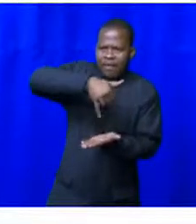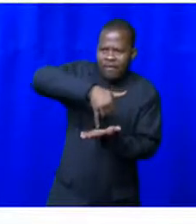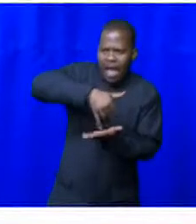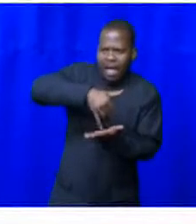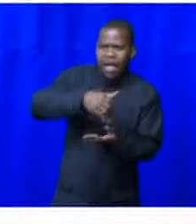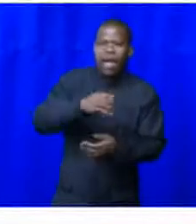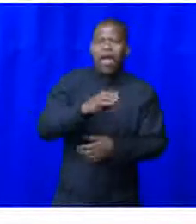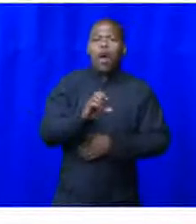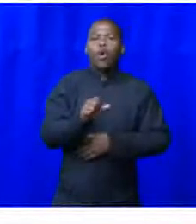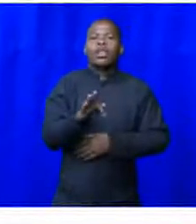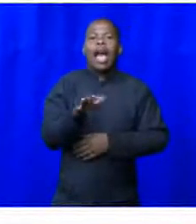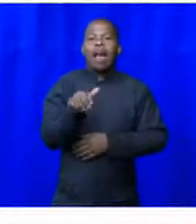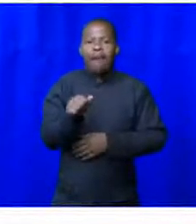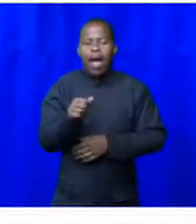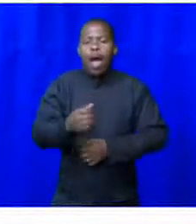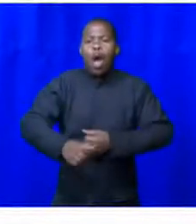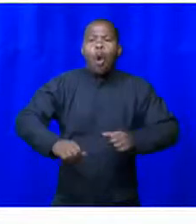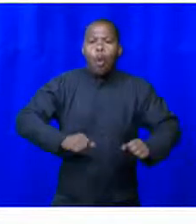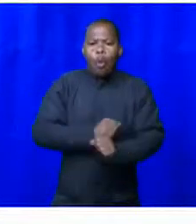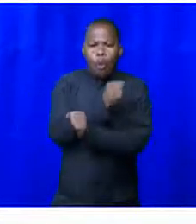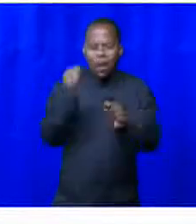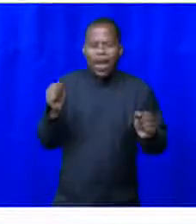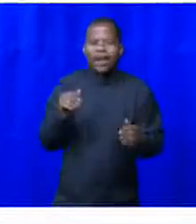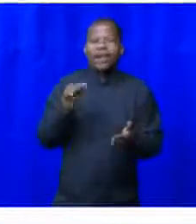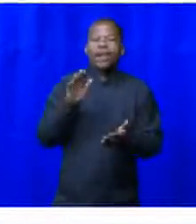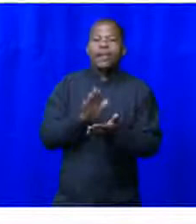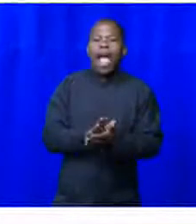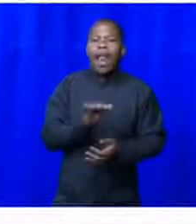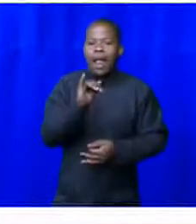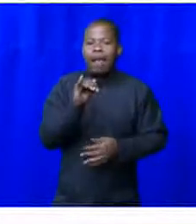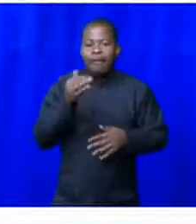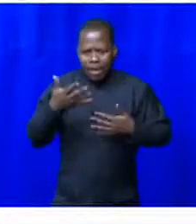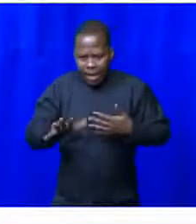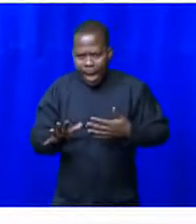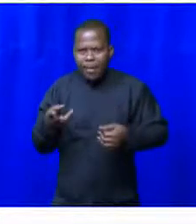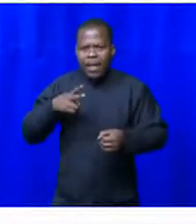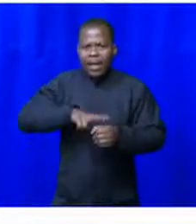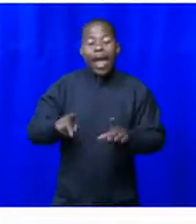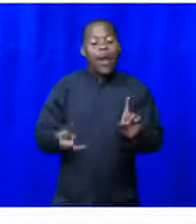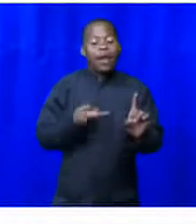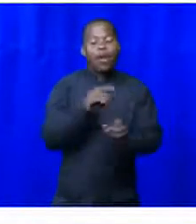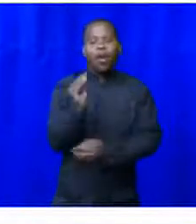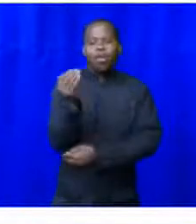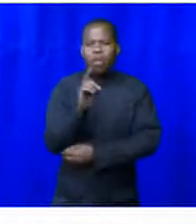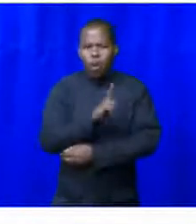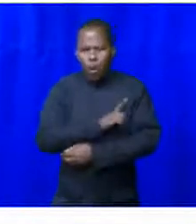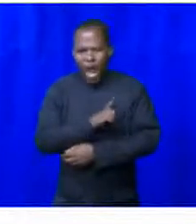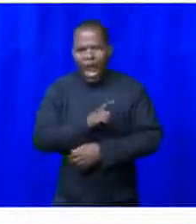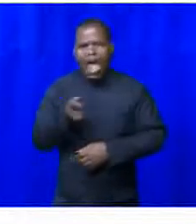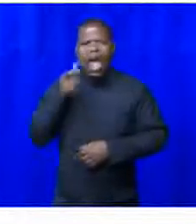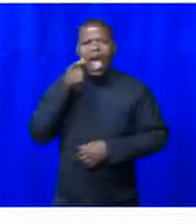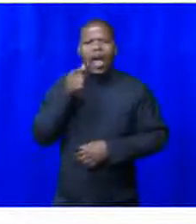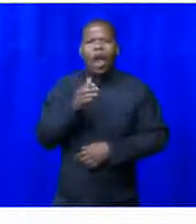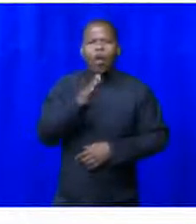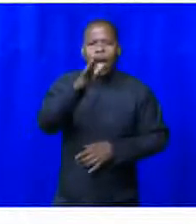lalishumi nakunye emlandweni walo. Mutapa bakhuluma ngesikhathi leli cembu litilolonga kaSomhlolo.